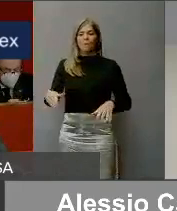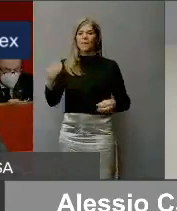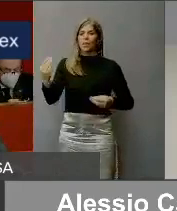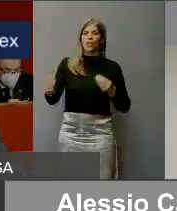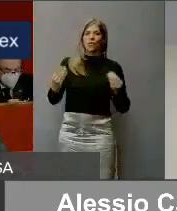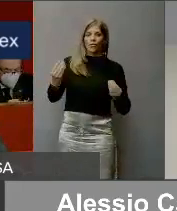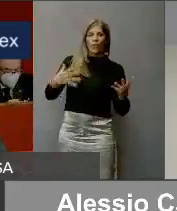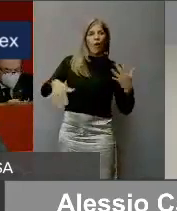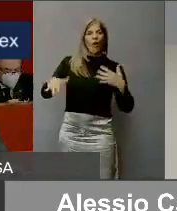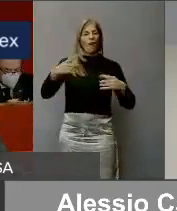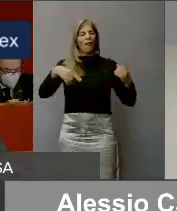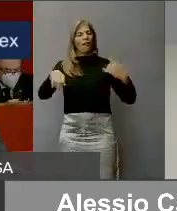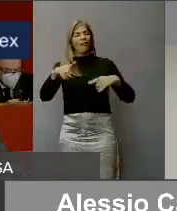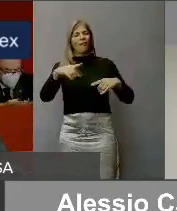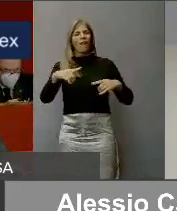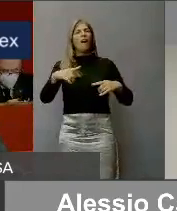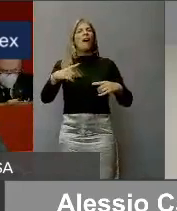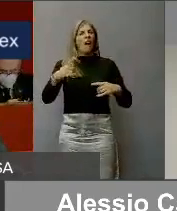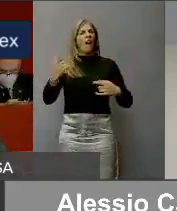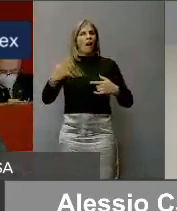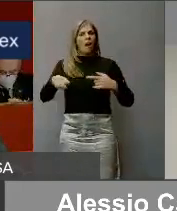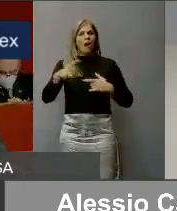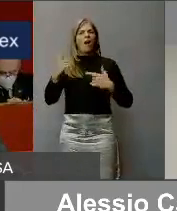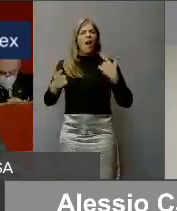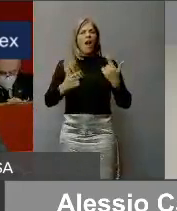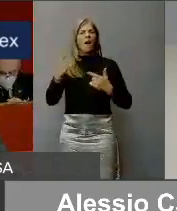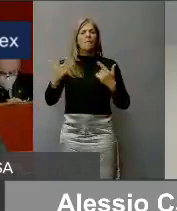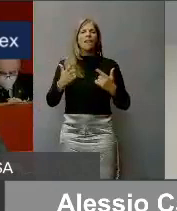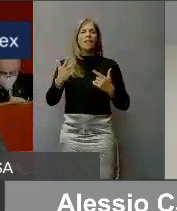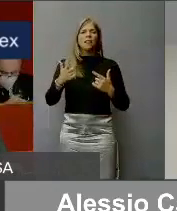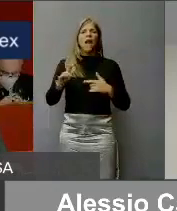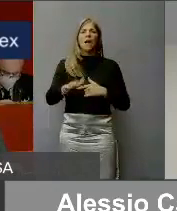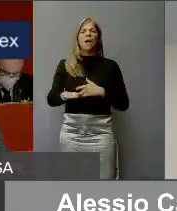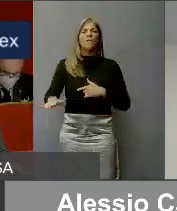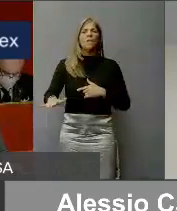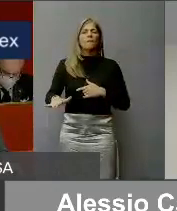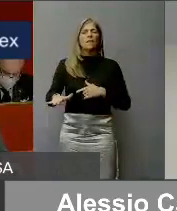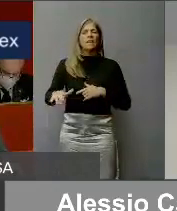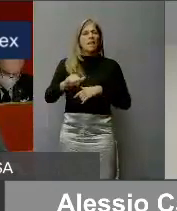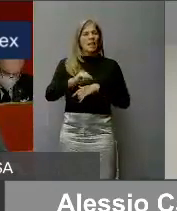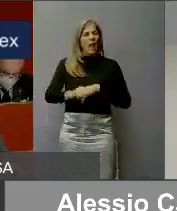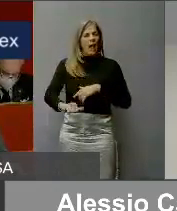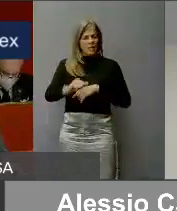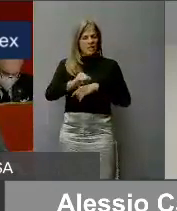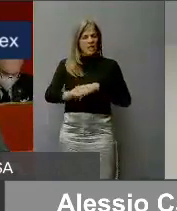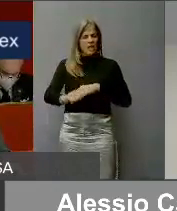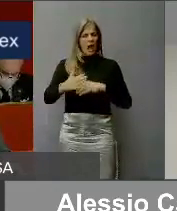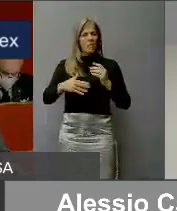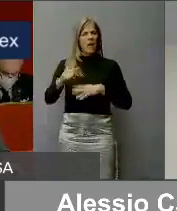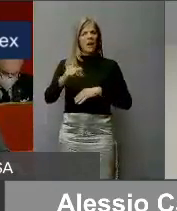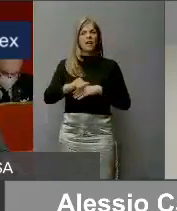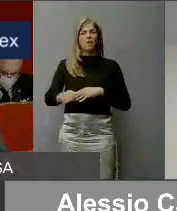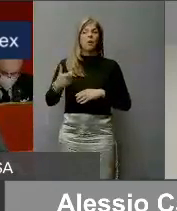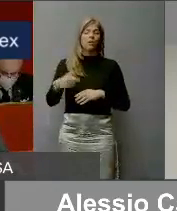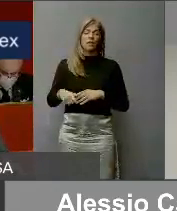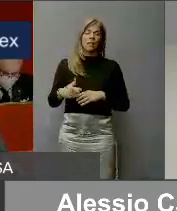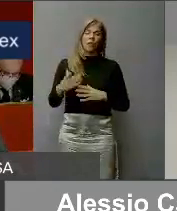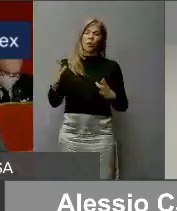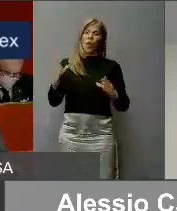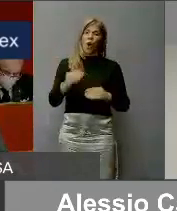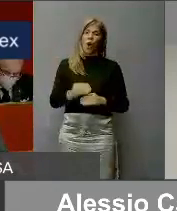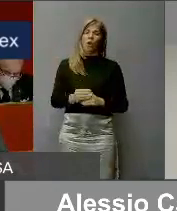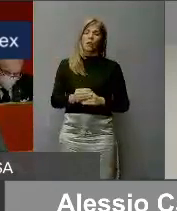diverse volte i bambini si tagliano le mani perché durante la notte persone prive di ogni senso civico frequentano